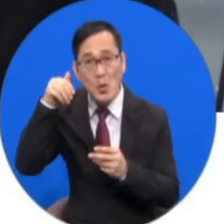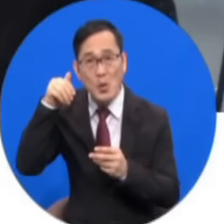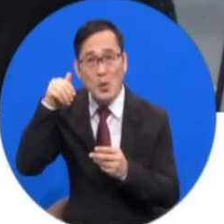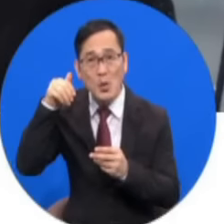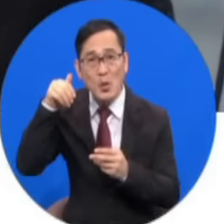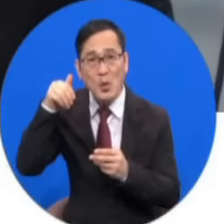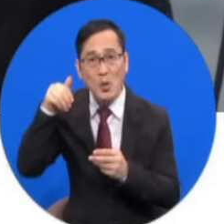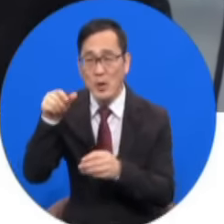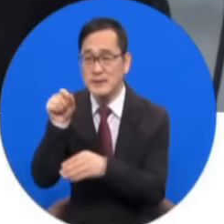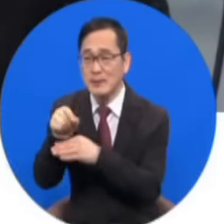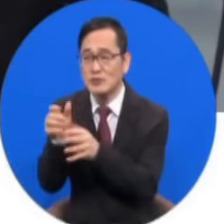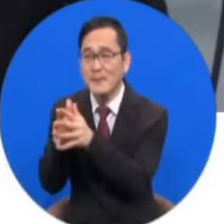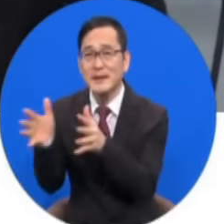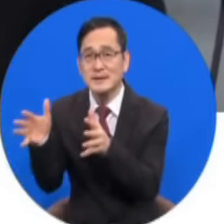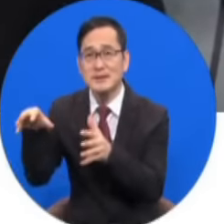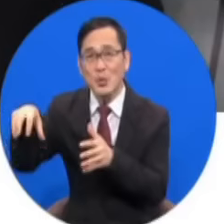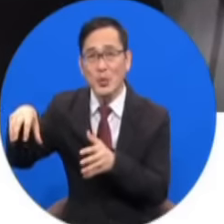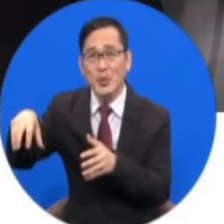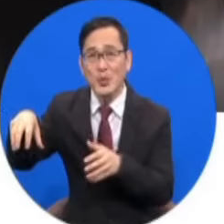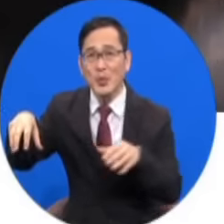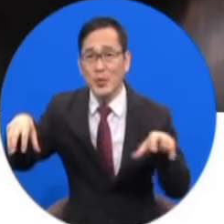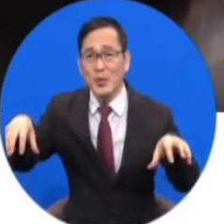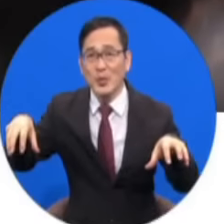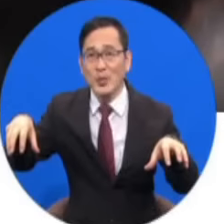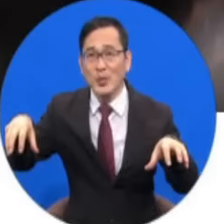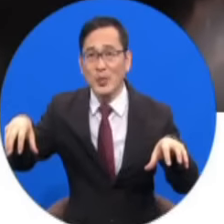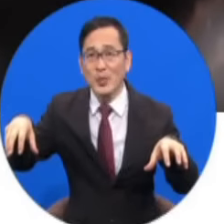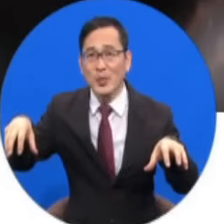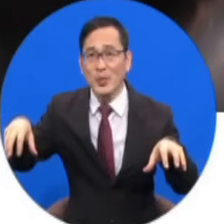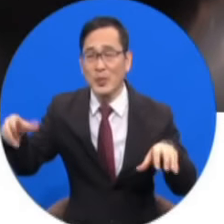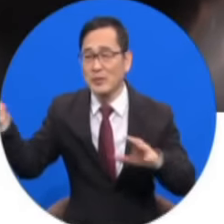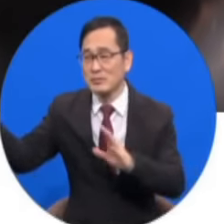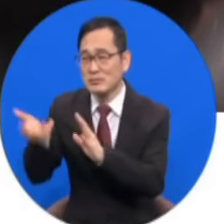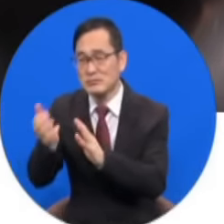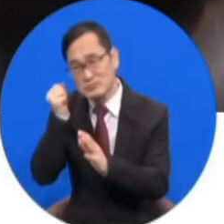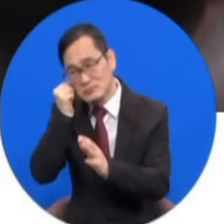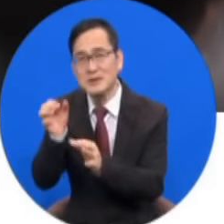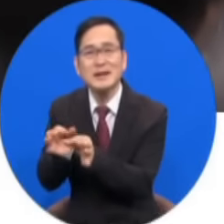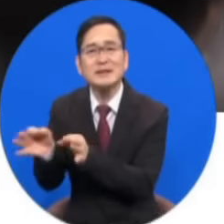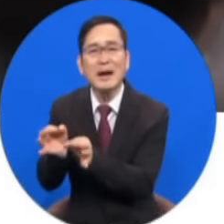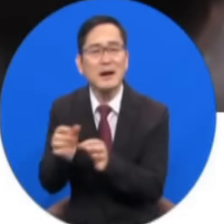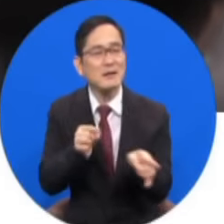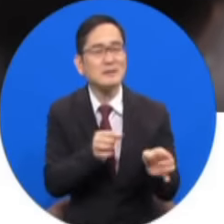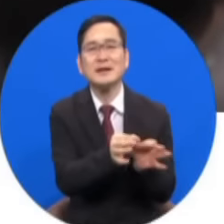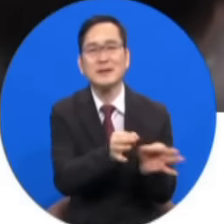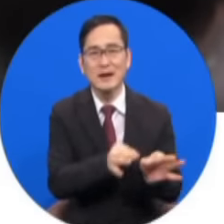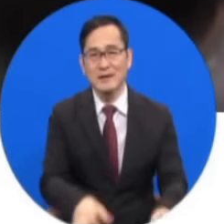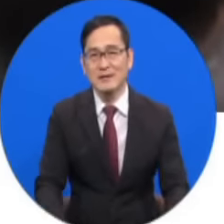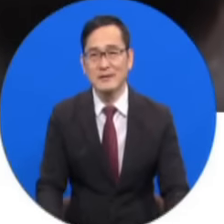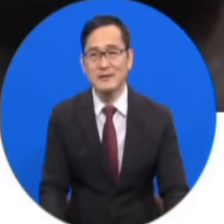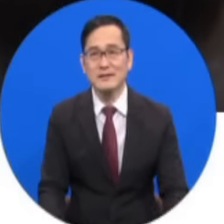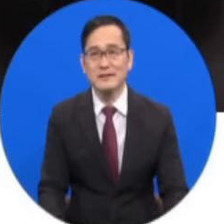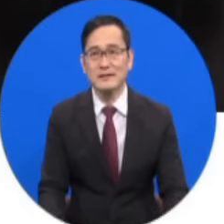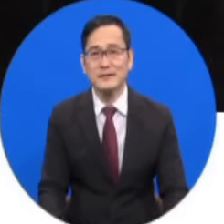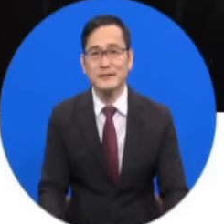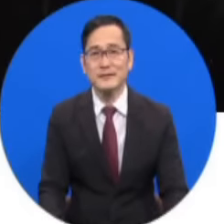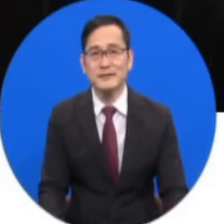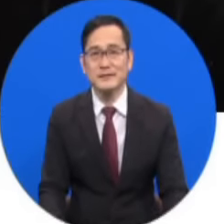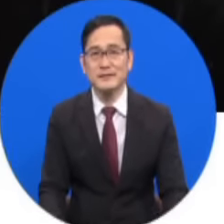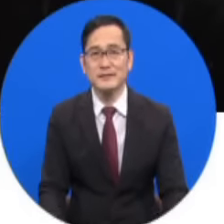그 공유어플 앱에 올려놓고 같이 그것을 운영했다는 거 아닙니까 그렇기 때문에 지금 정영진 변호사